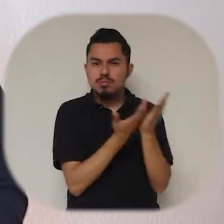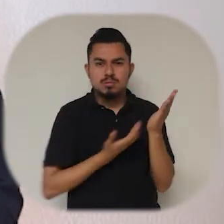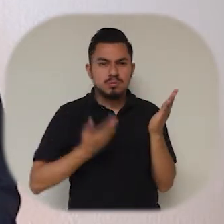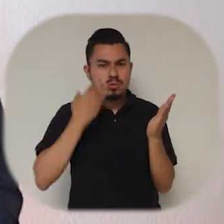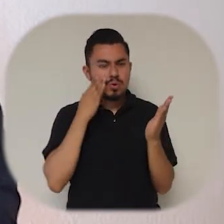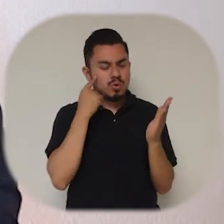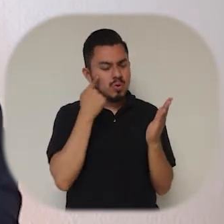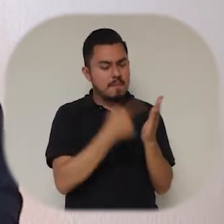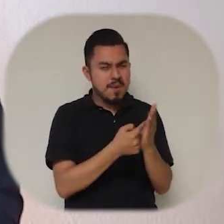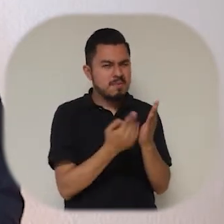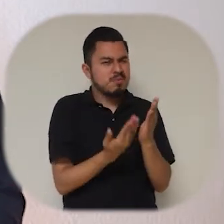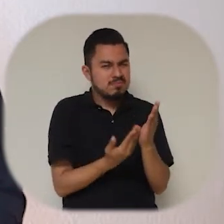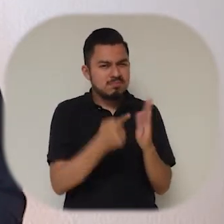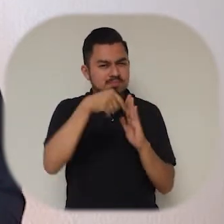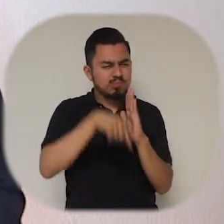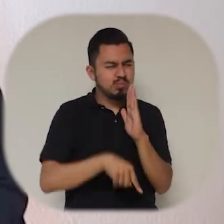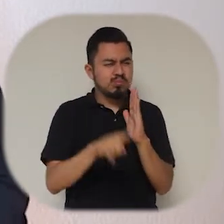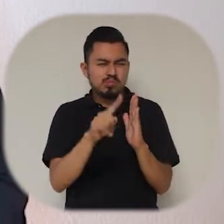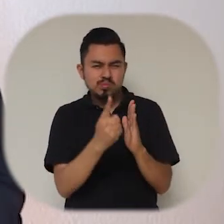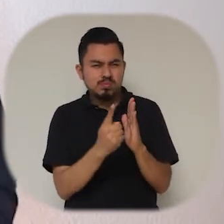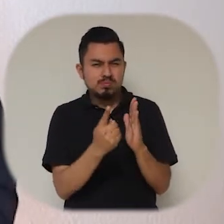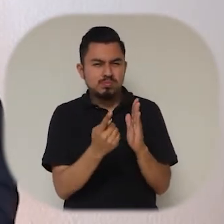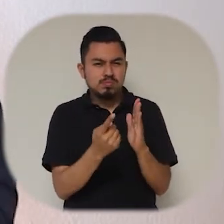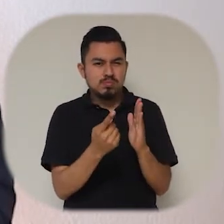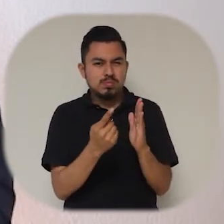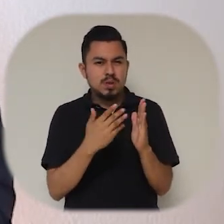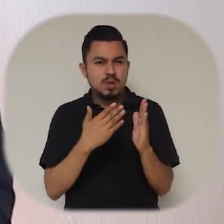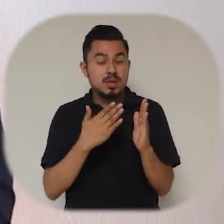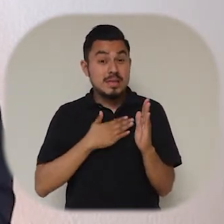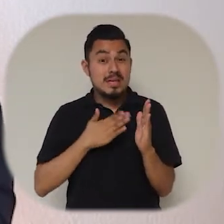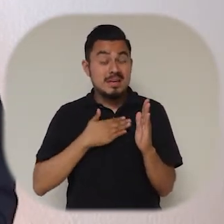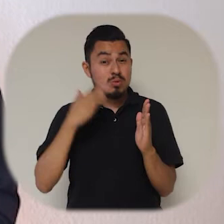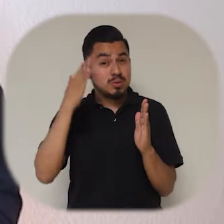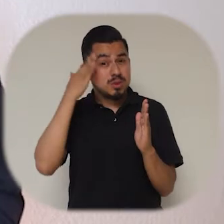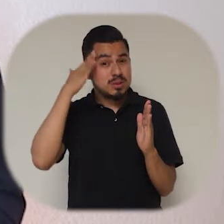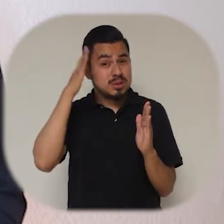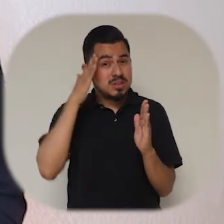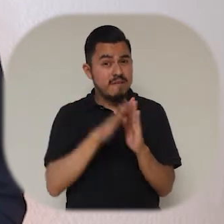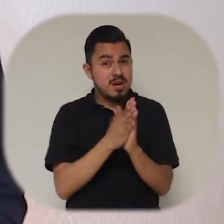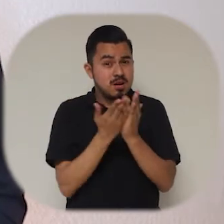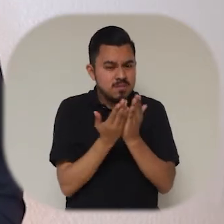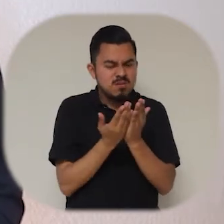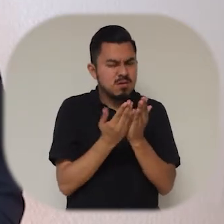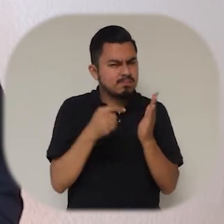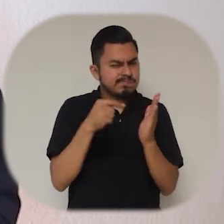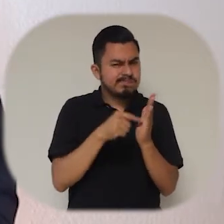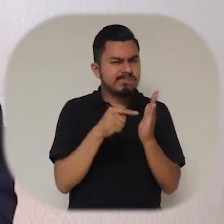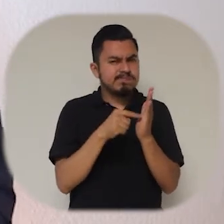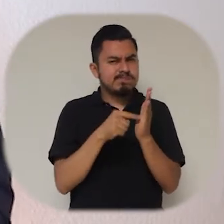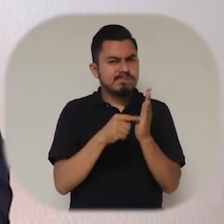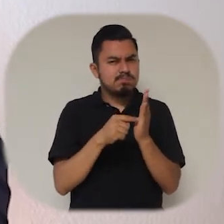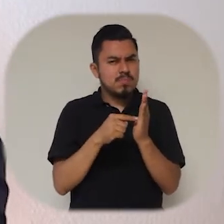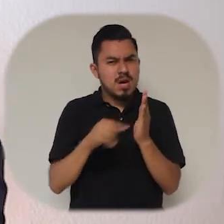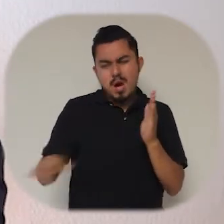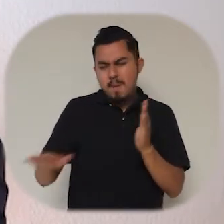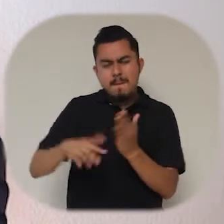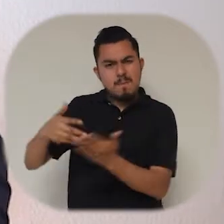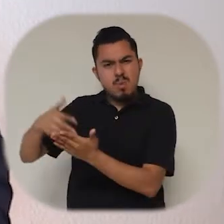필요성은 있다고 생각합니다. 왕국이 먼저 이제 세워지면서 사무엘이 사울에게 먼저